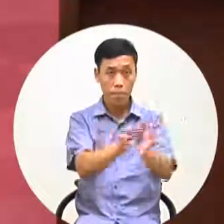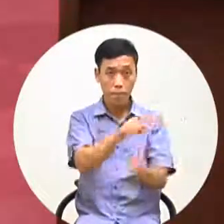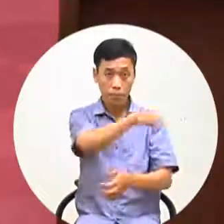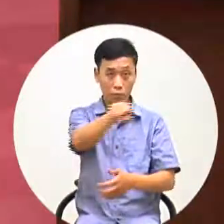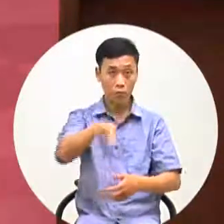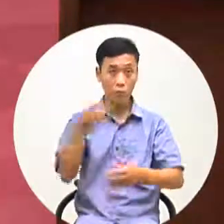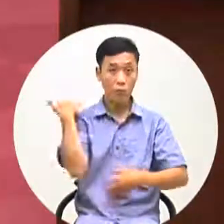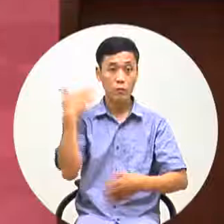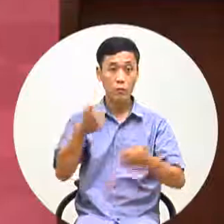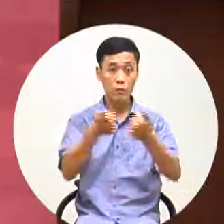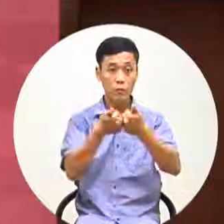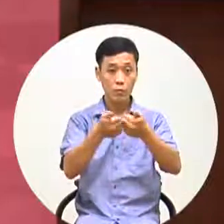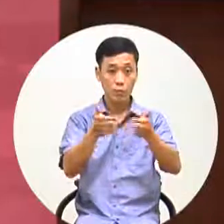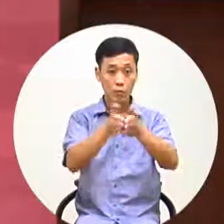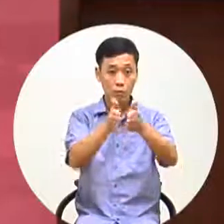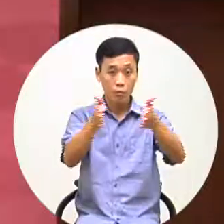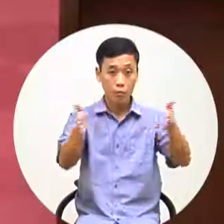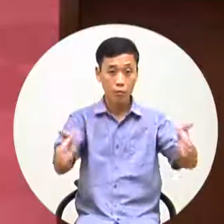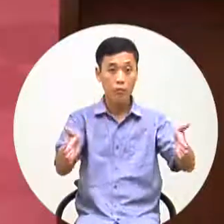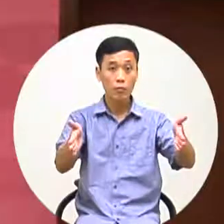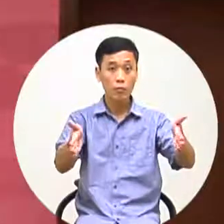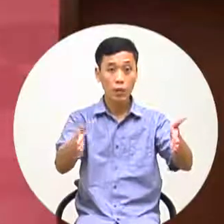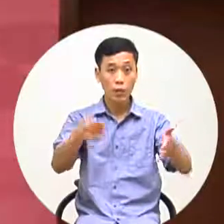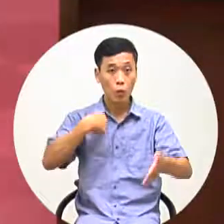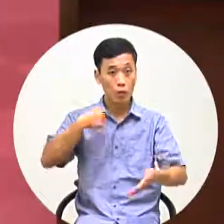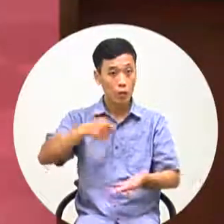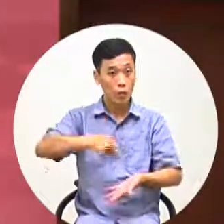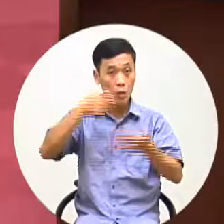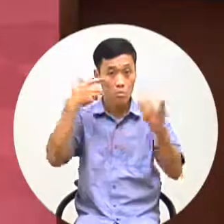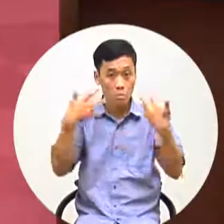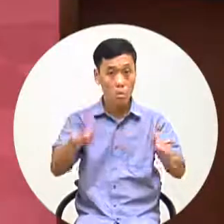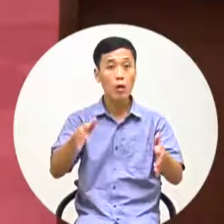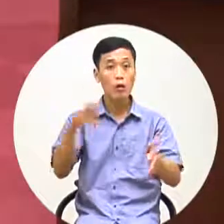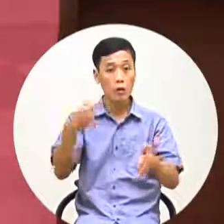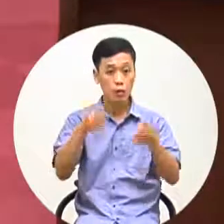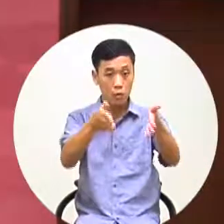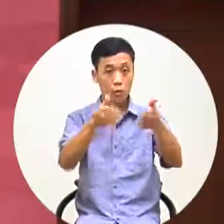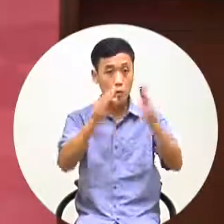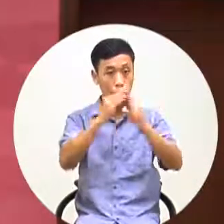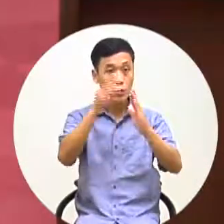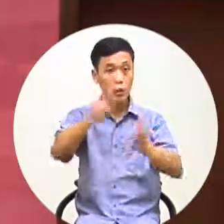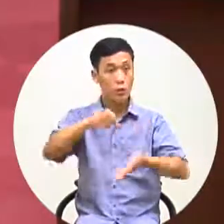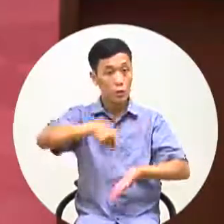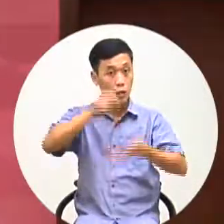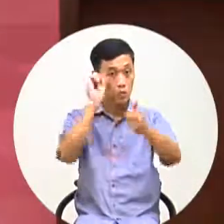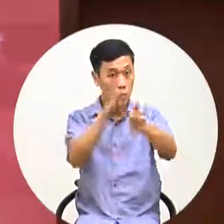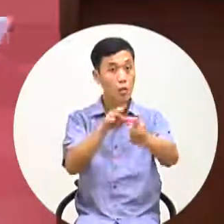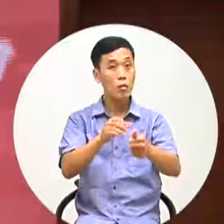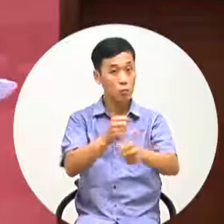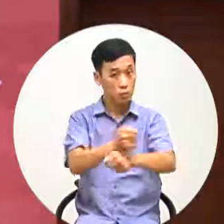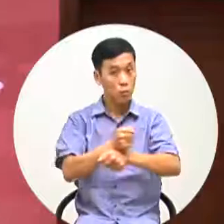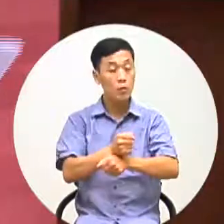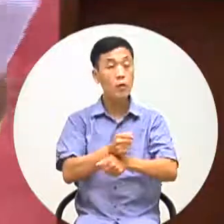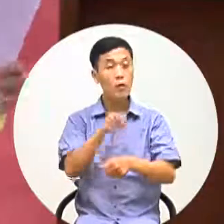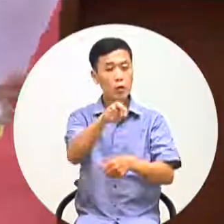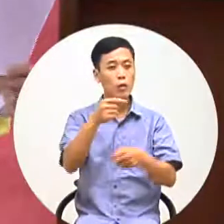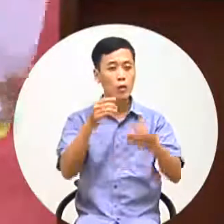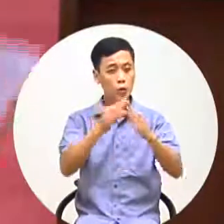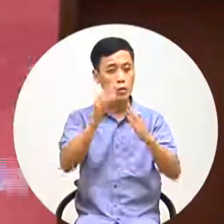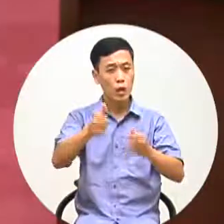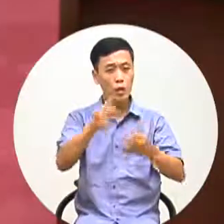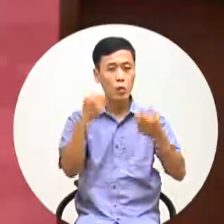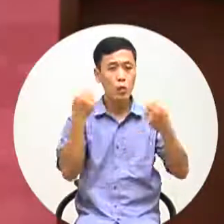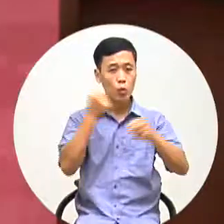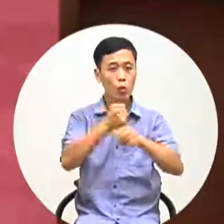提出来的，再提醒我们赵局长。可能赵局长哦，公务太多了，业务太侪了，